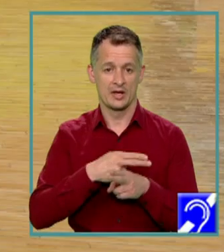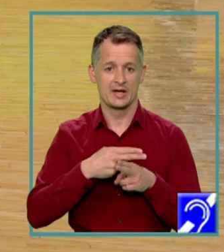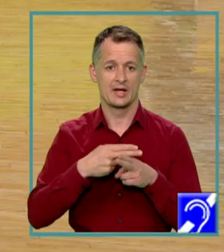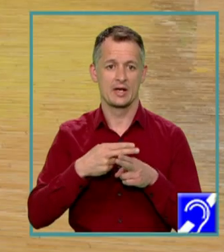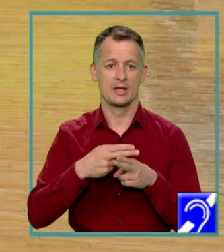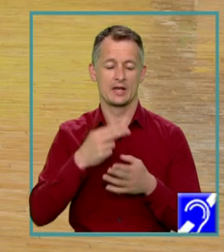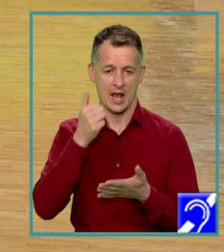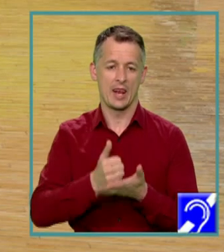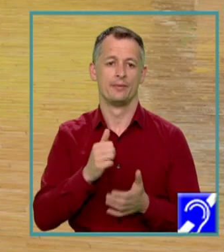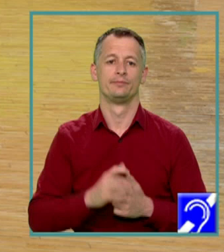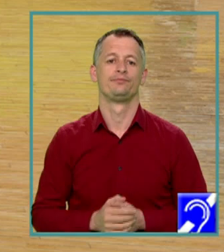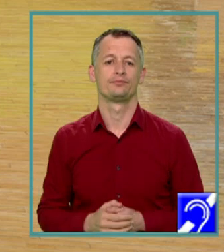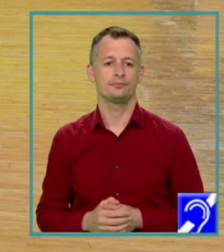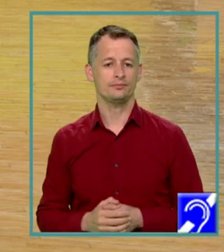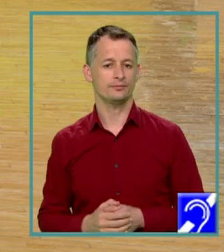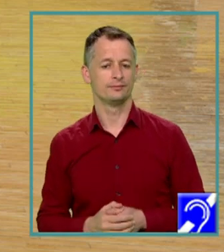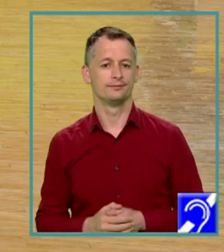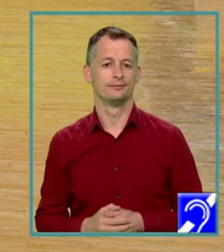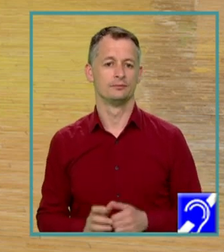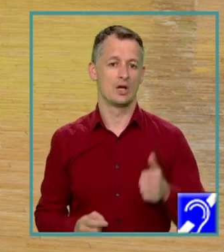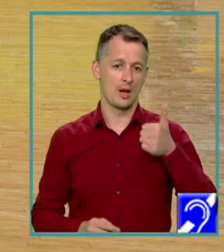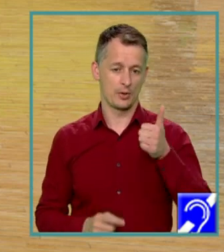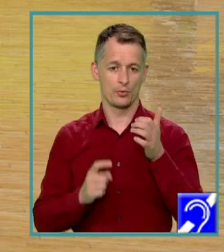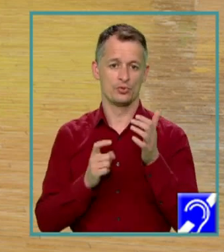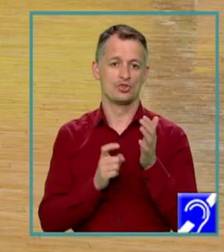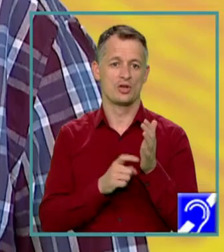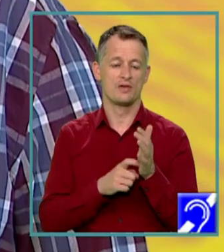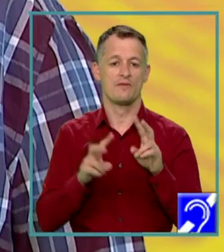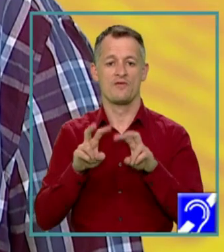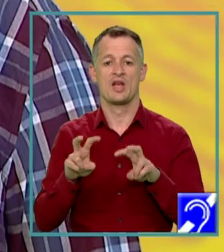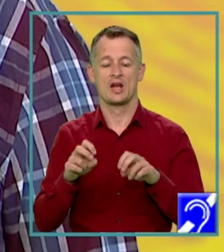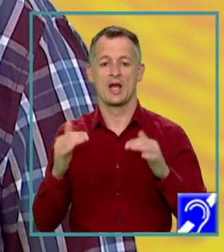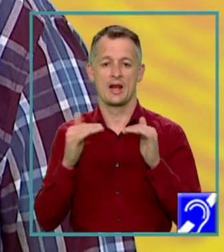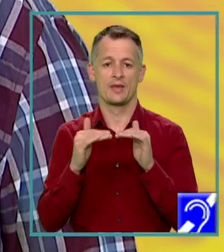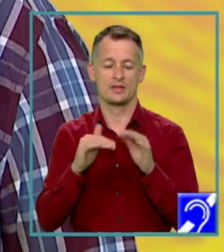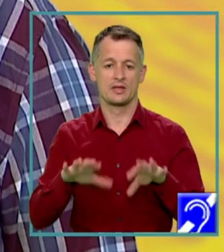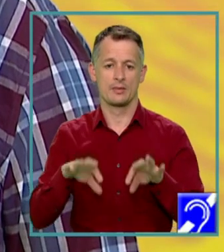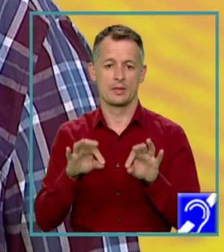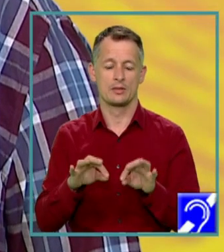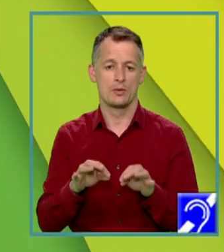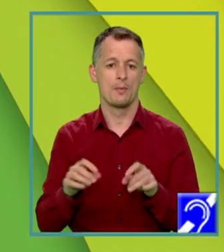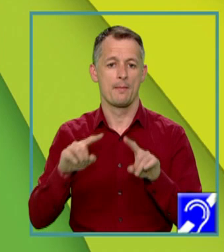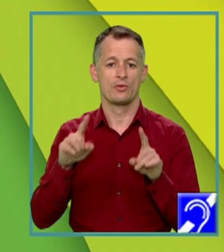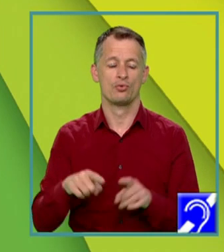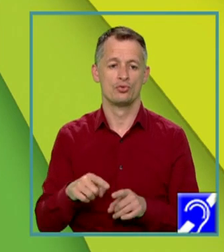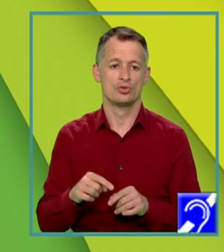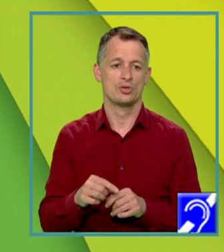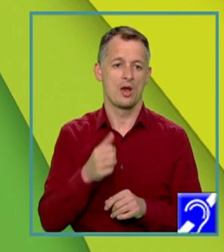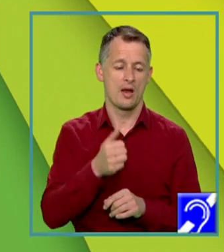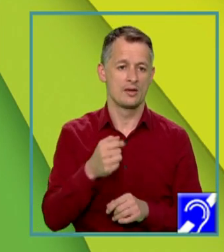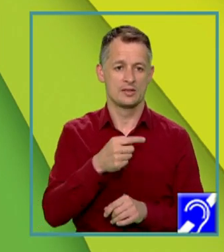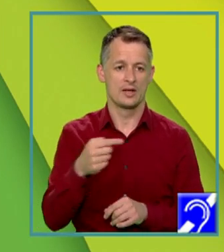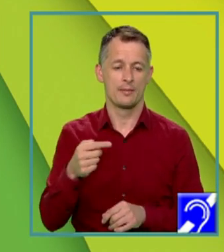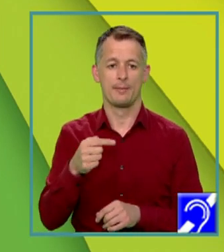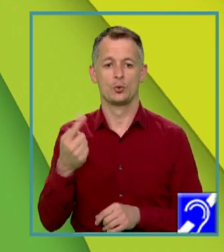la punctul 1 se cere verificarea unei egalități determinantul matricei a egal cu minus 1